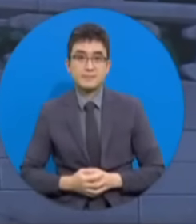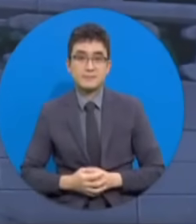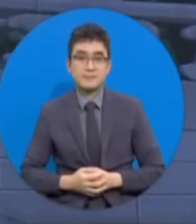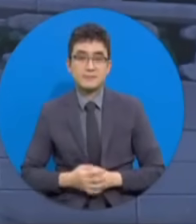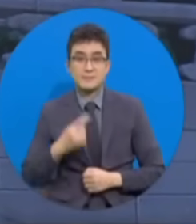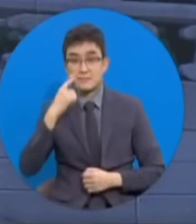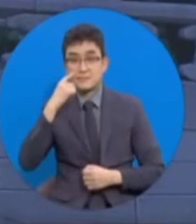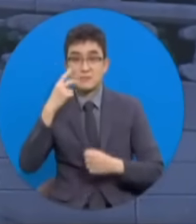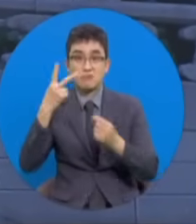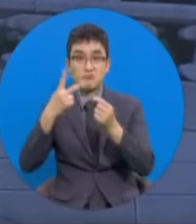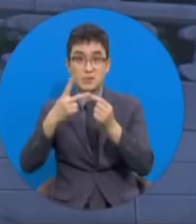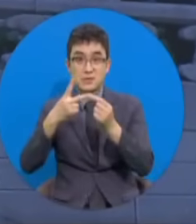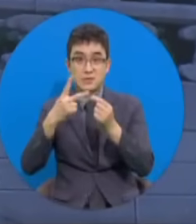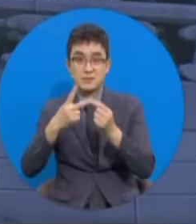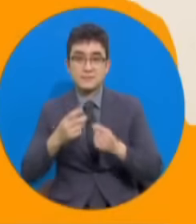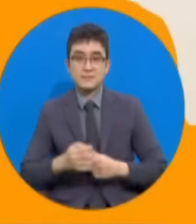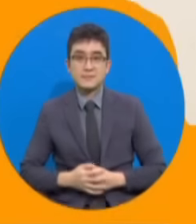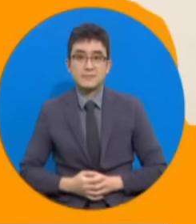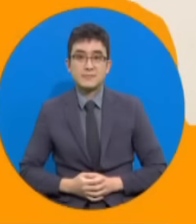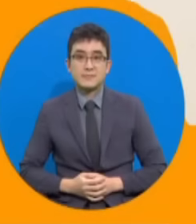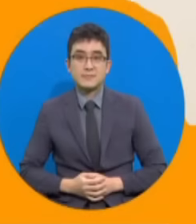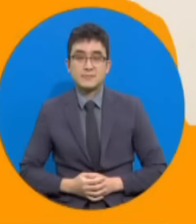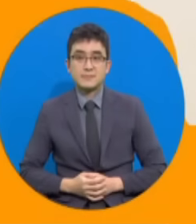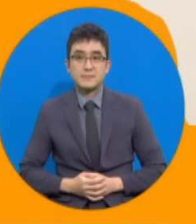있습니다. 이번에 두 번째 소식입니다.